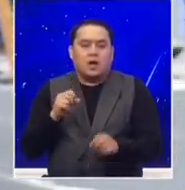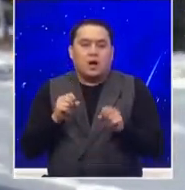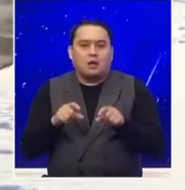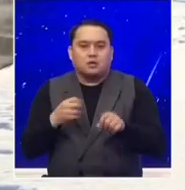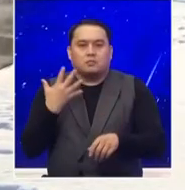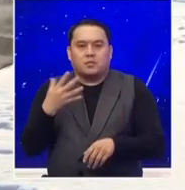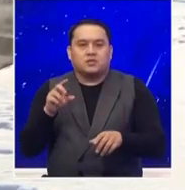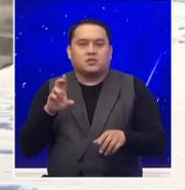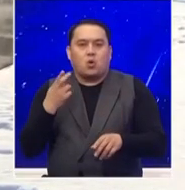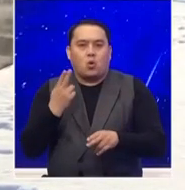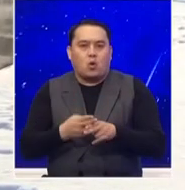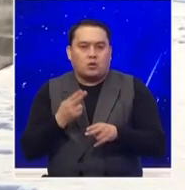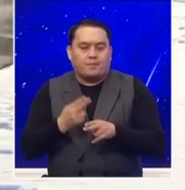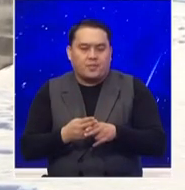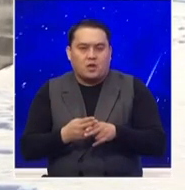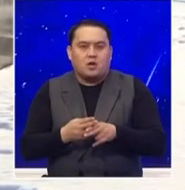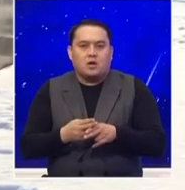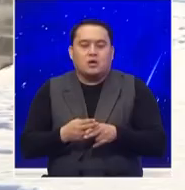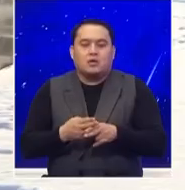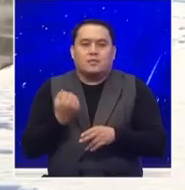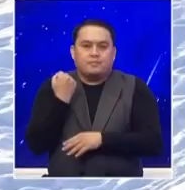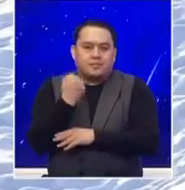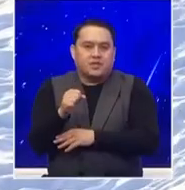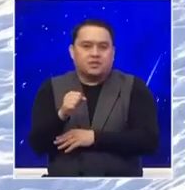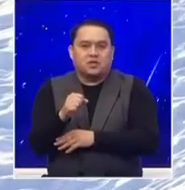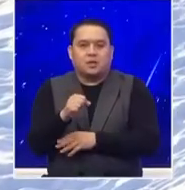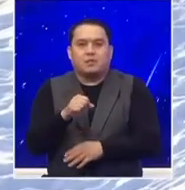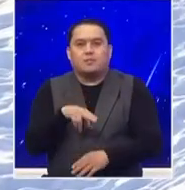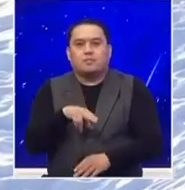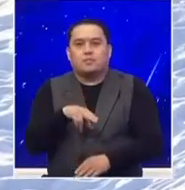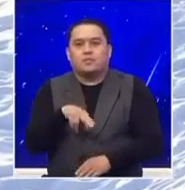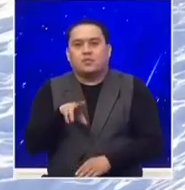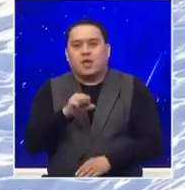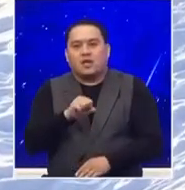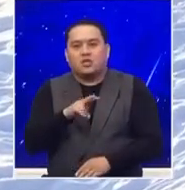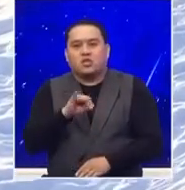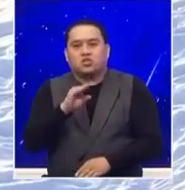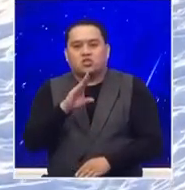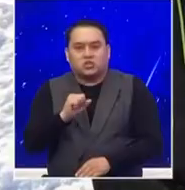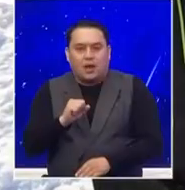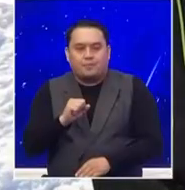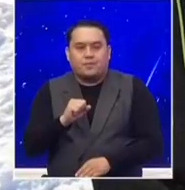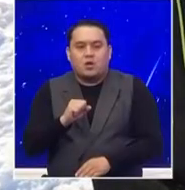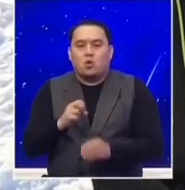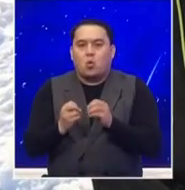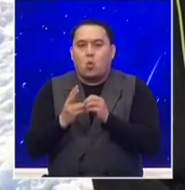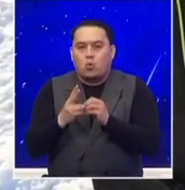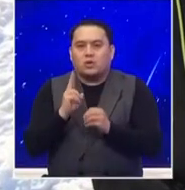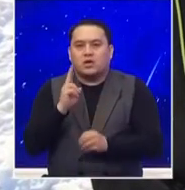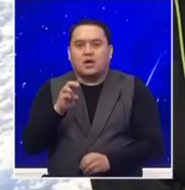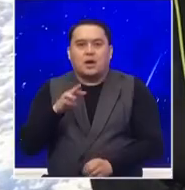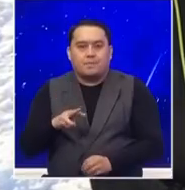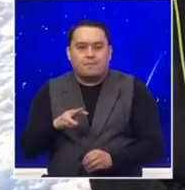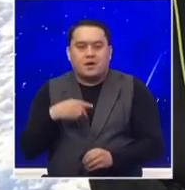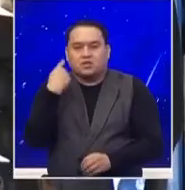алды. Жетісулықтар қоржынына түскен қос бас жүлде Надежда Пивоварованың еншісінде. Ол мас стартпен 12,5 шақырымға